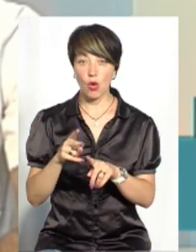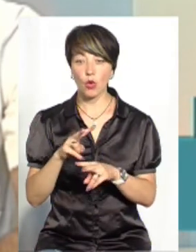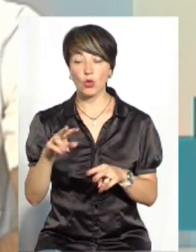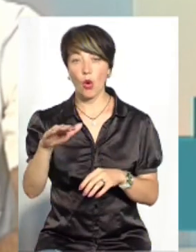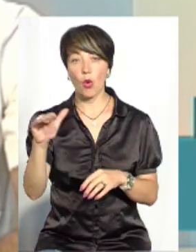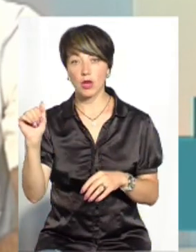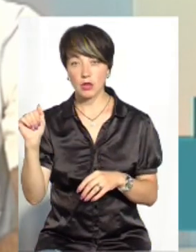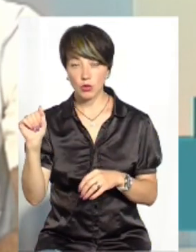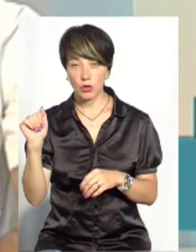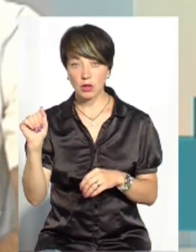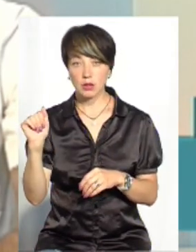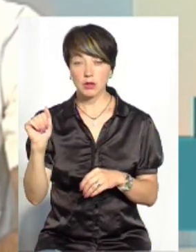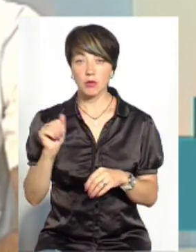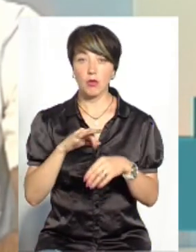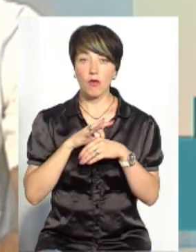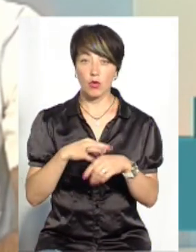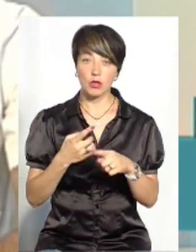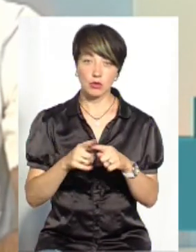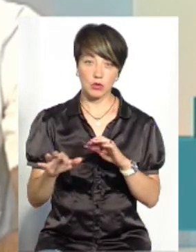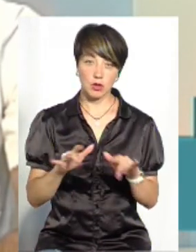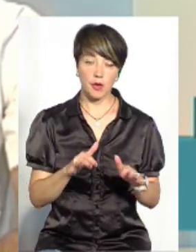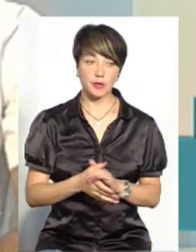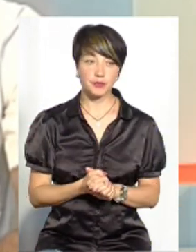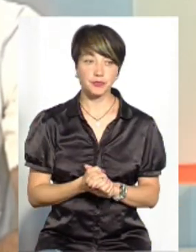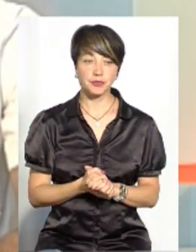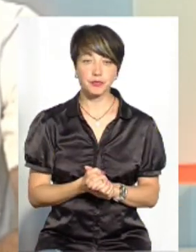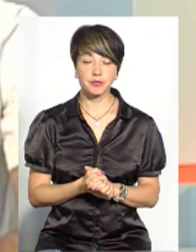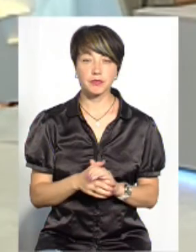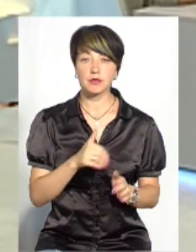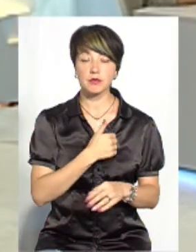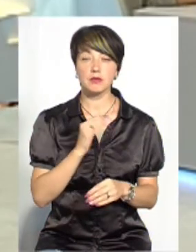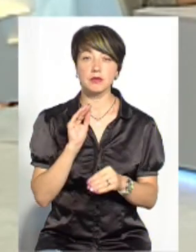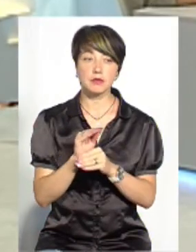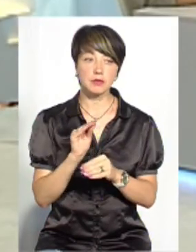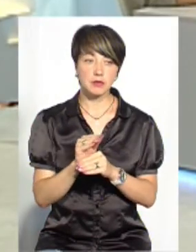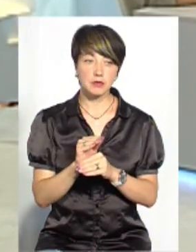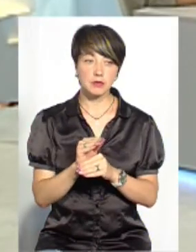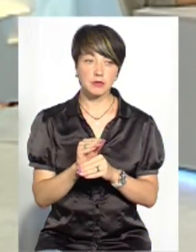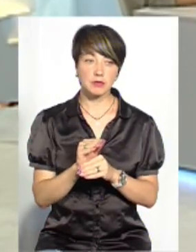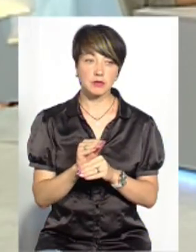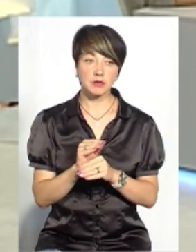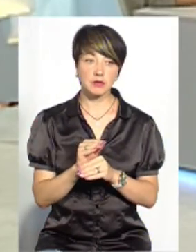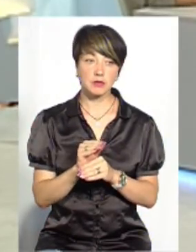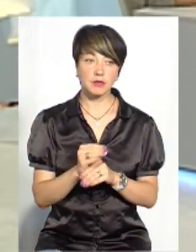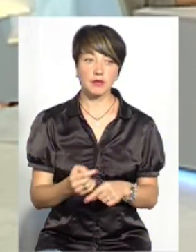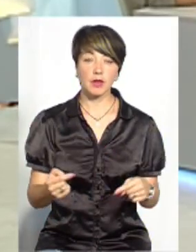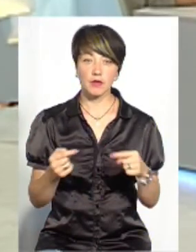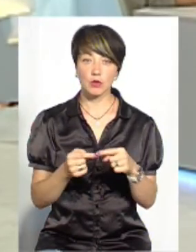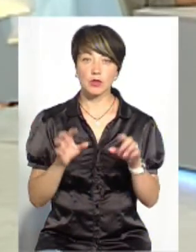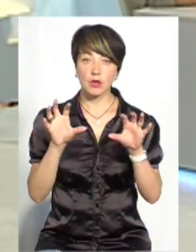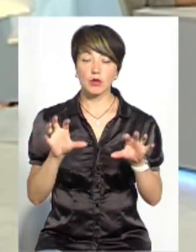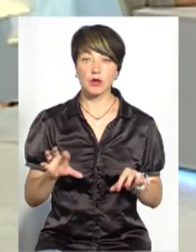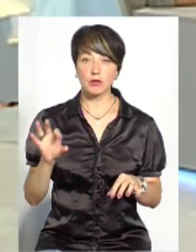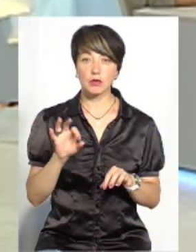то орендар, який проводить ту діяльність. Так, я би ще хотів доповнити колегу. Відповідно до